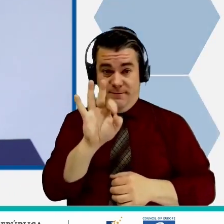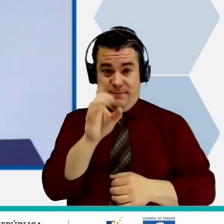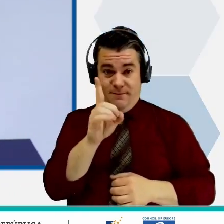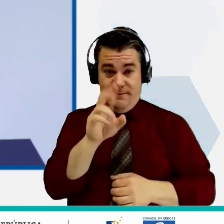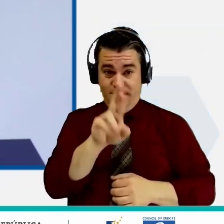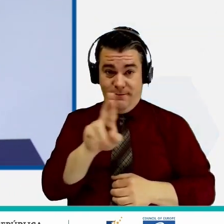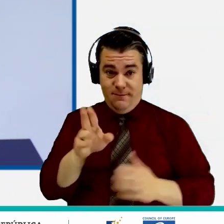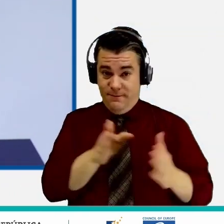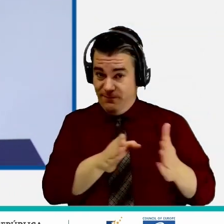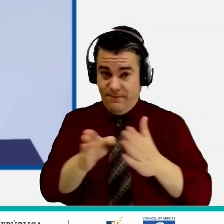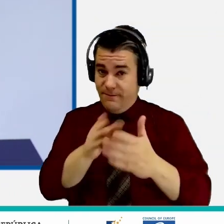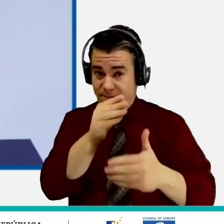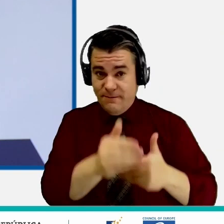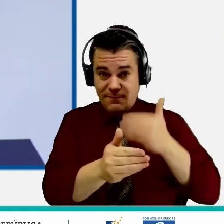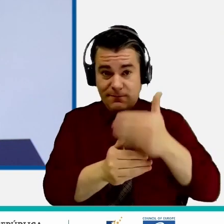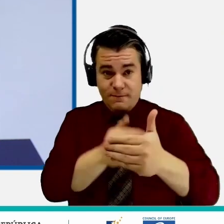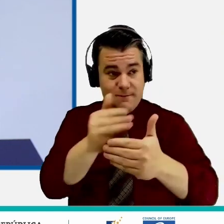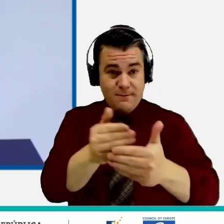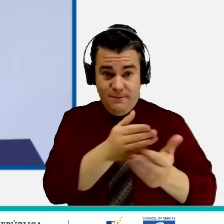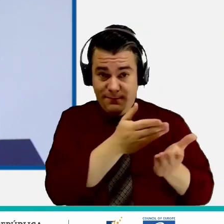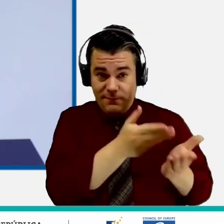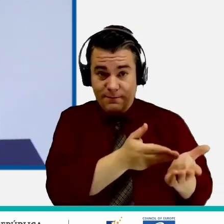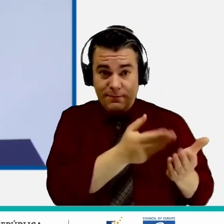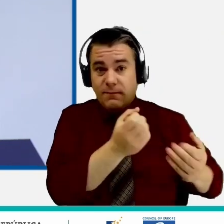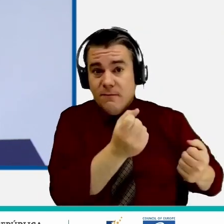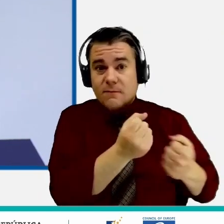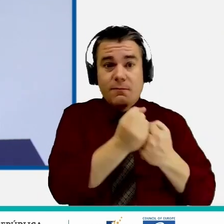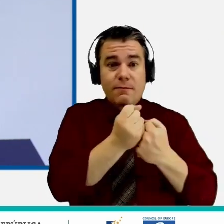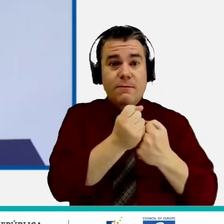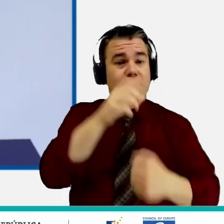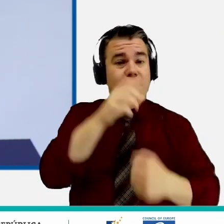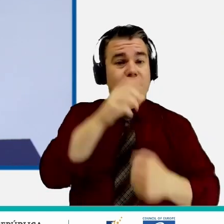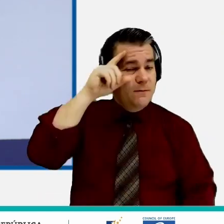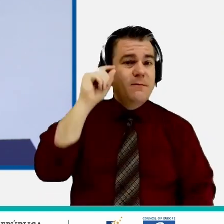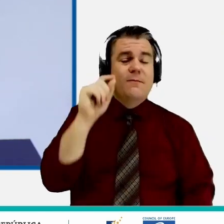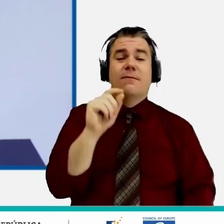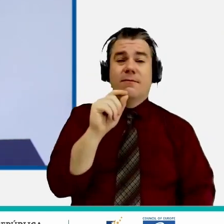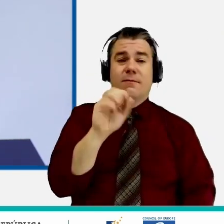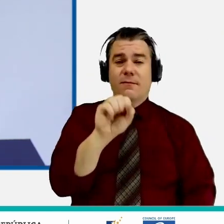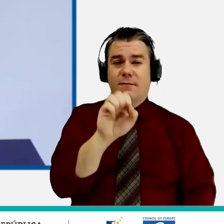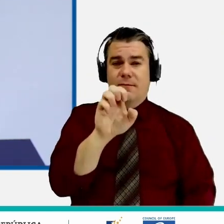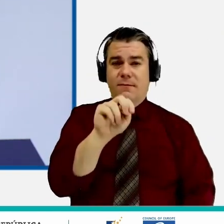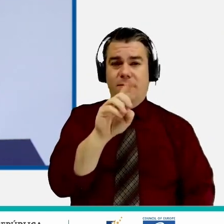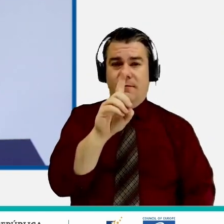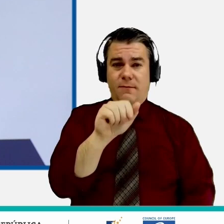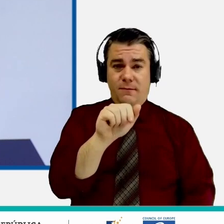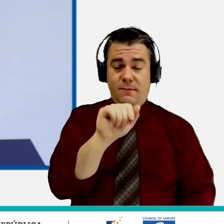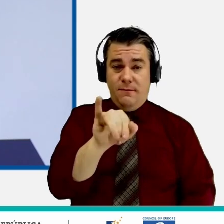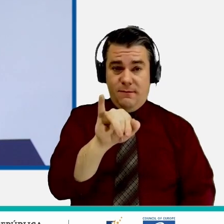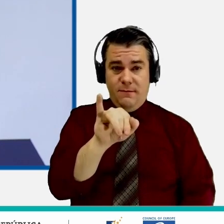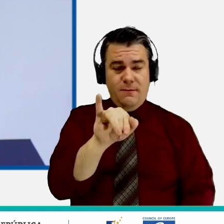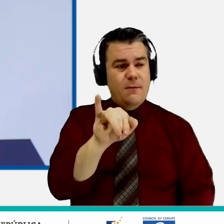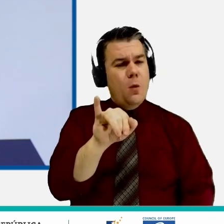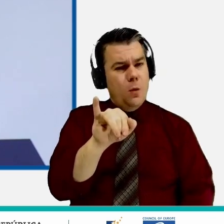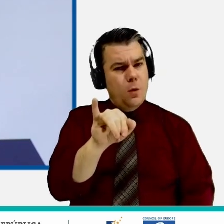образом, что интересно для нашего региона. Это поддержка региональных, национальных и местных стратегий и действий по снижению риска